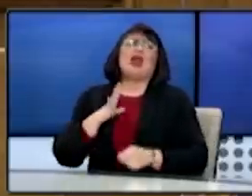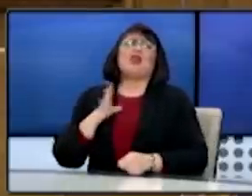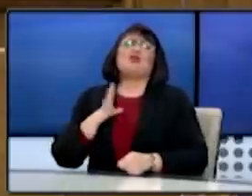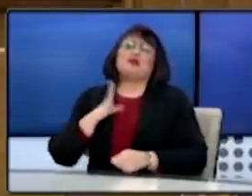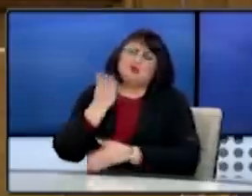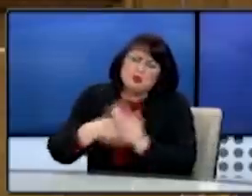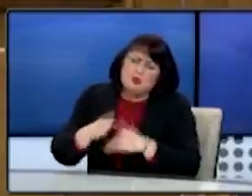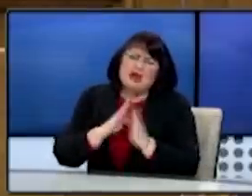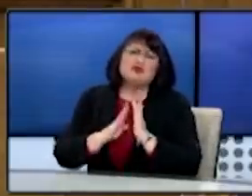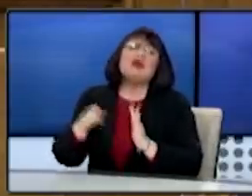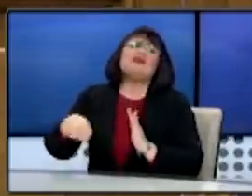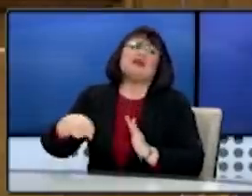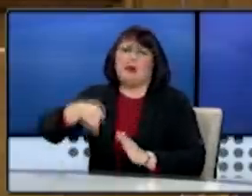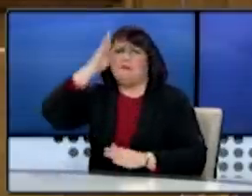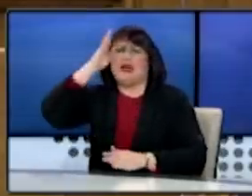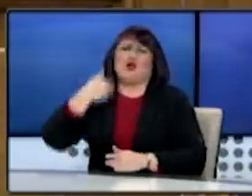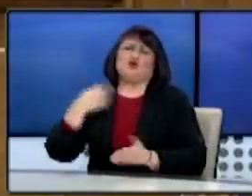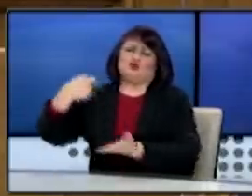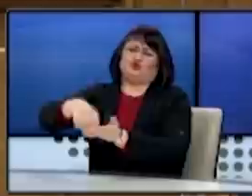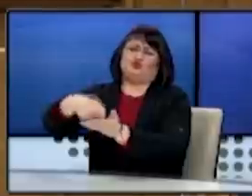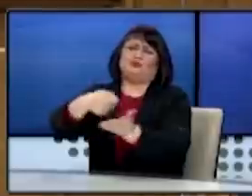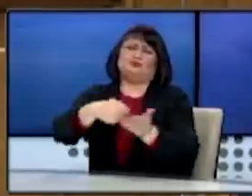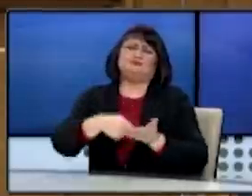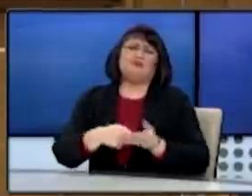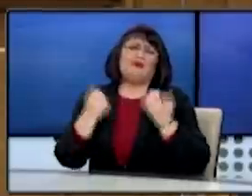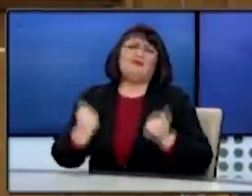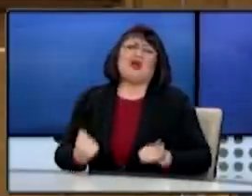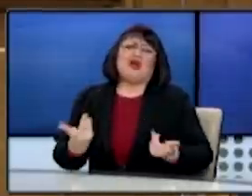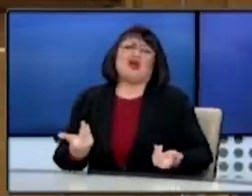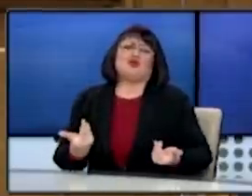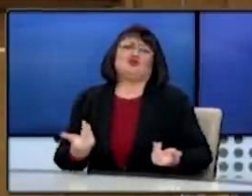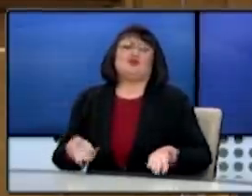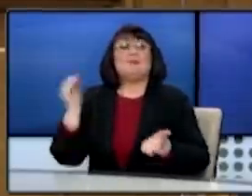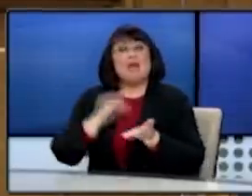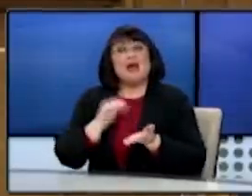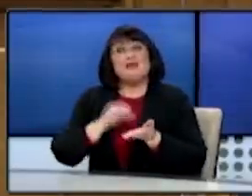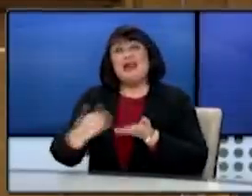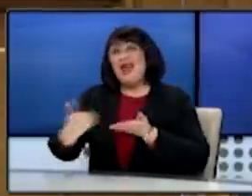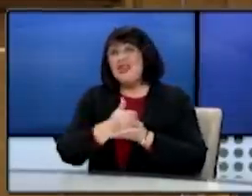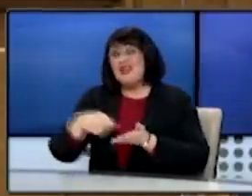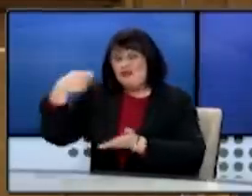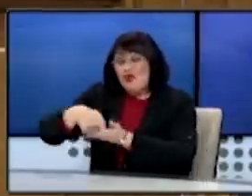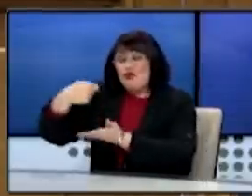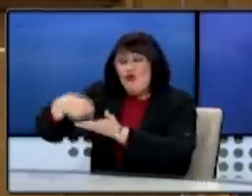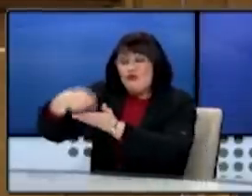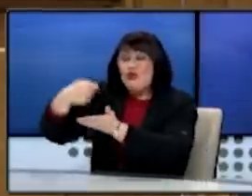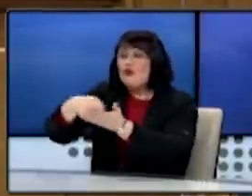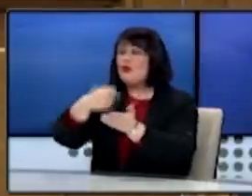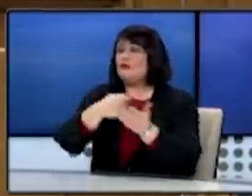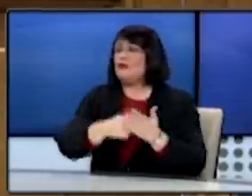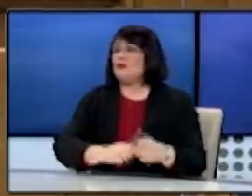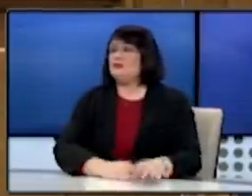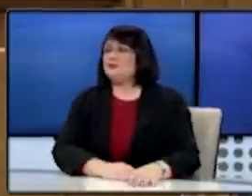του μόχθου. Αυτοί κυρίως επιβαρύνονται από τους έμεσους, τους πιο άδικους φόρους. Είναι